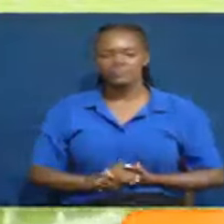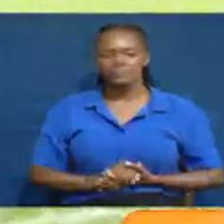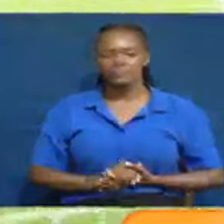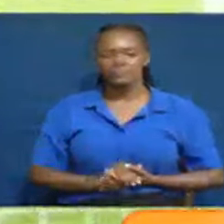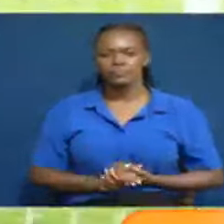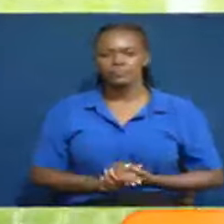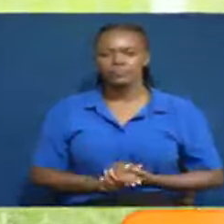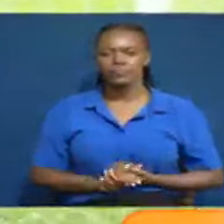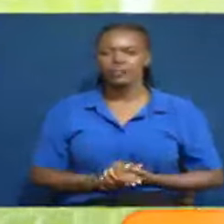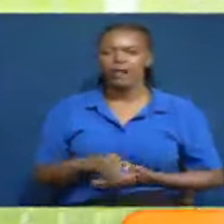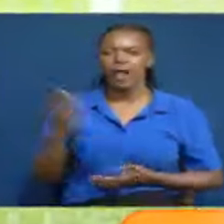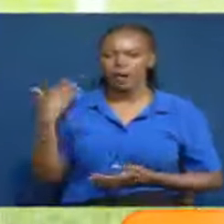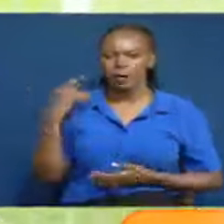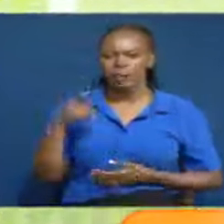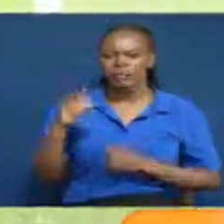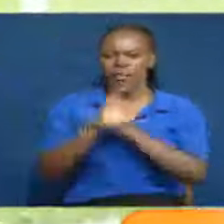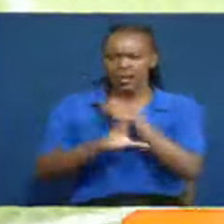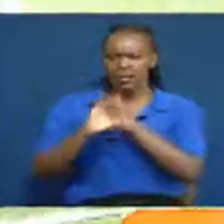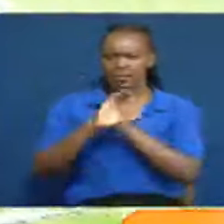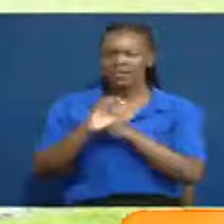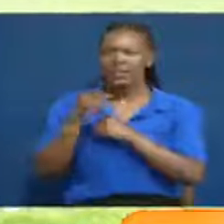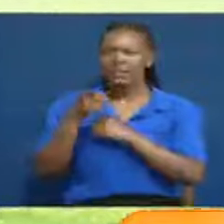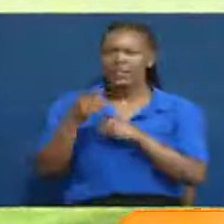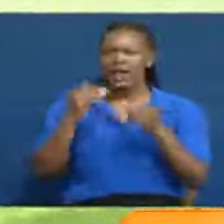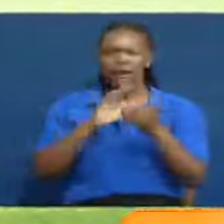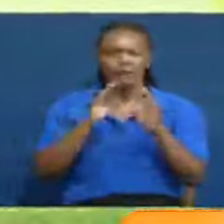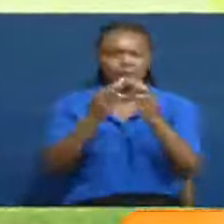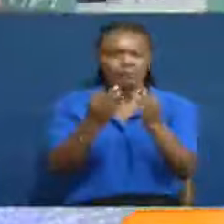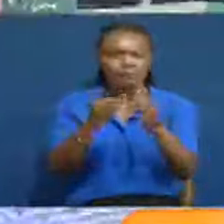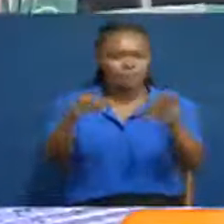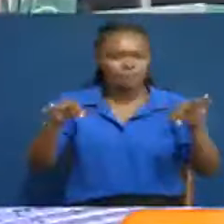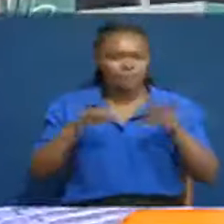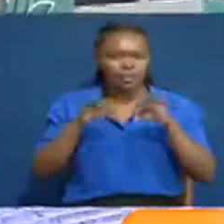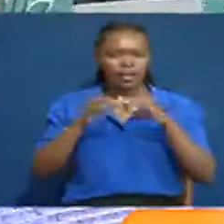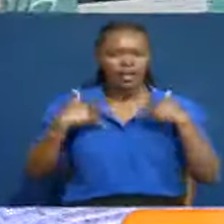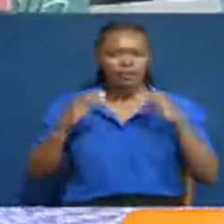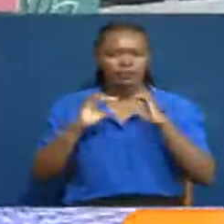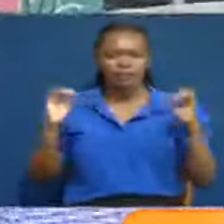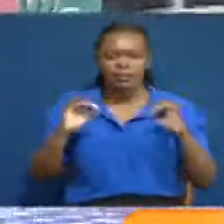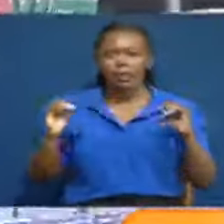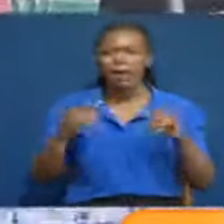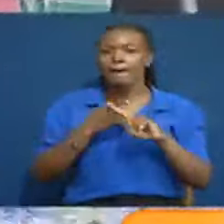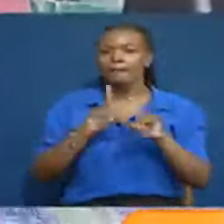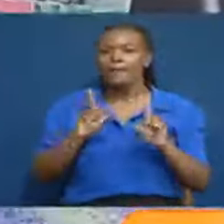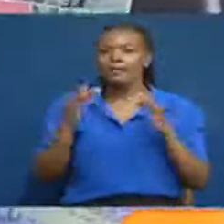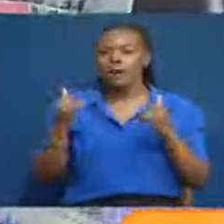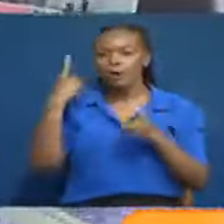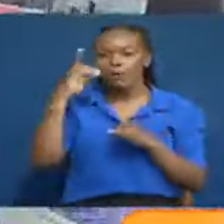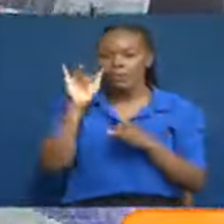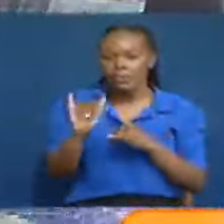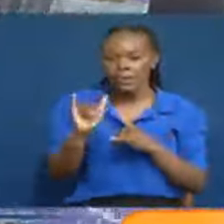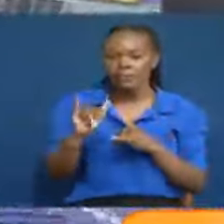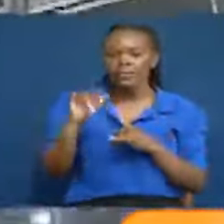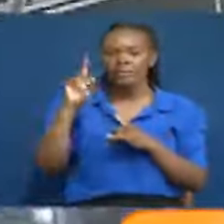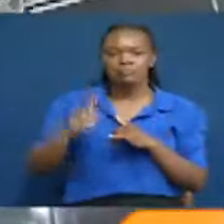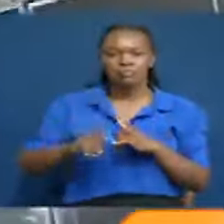Awali taifa hili linaloenzi mchezo wa baseball lilikuwa bila kiwanja cha hadhi ya kimataifa, ila kuandaa dimba hilo kuliwalazimu kujenga viwanja viwili